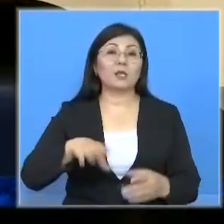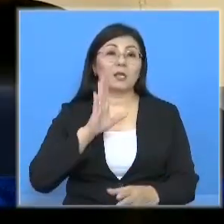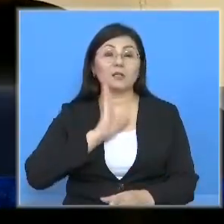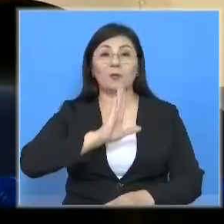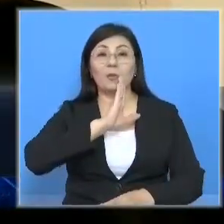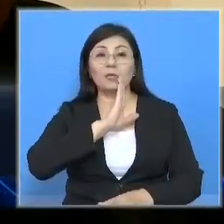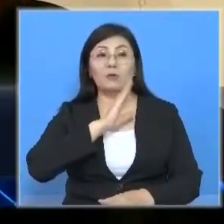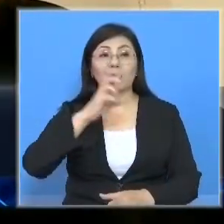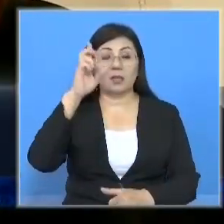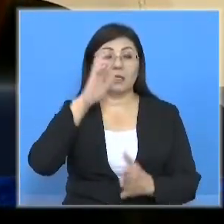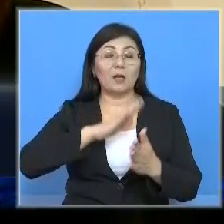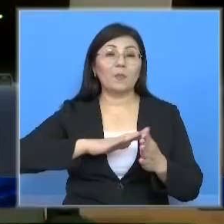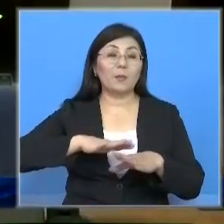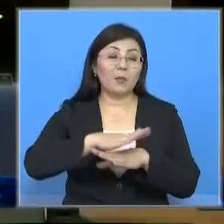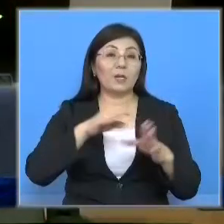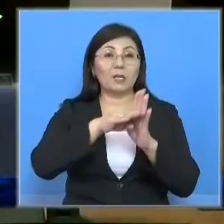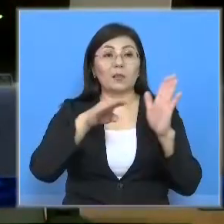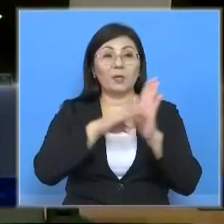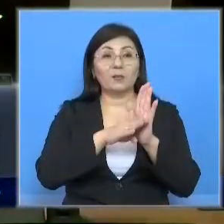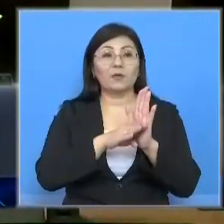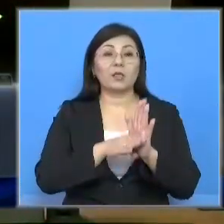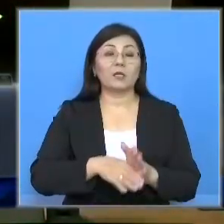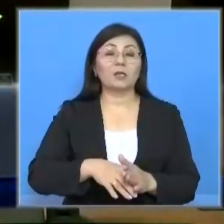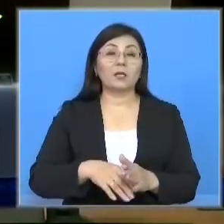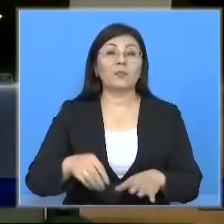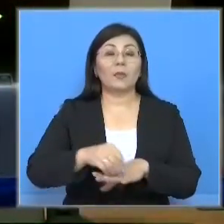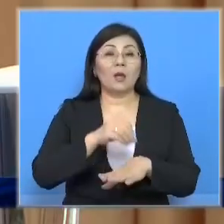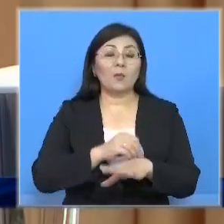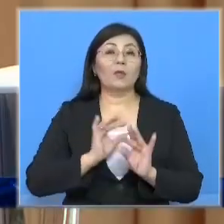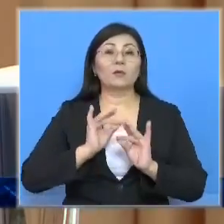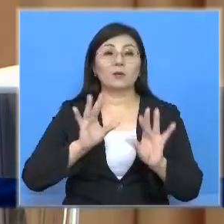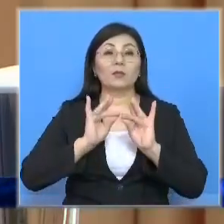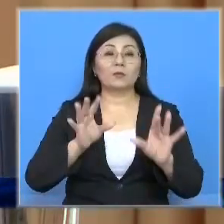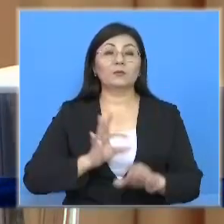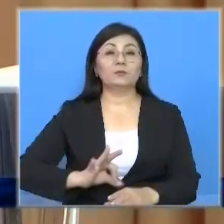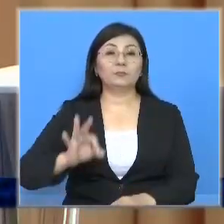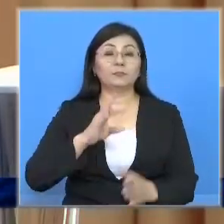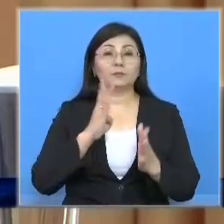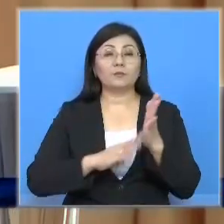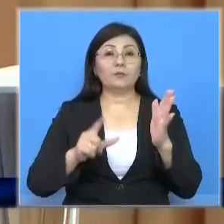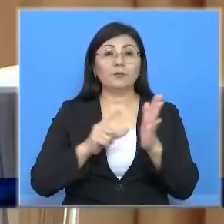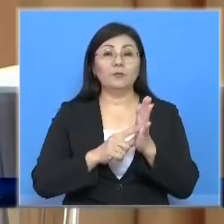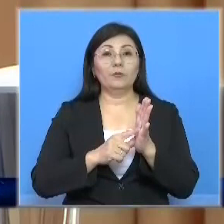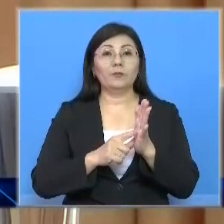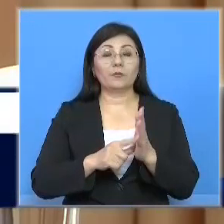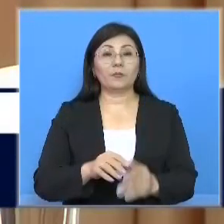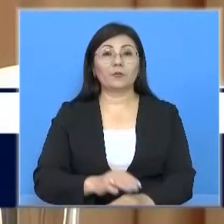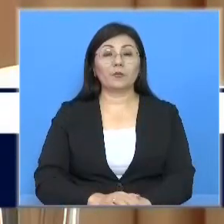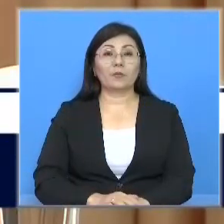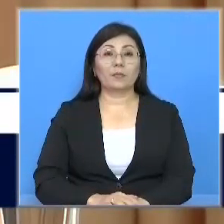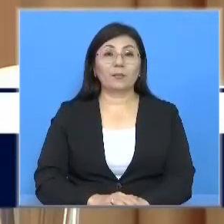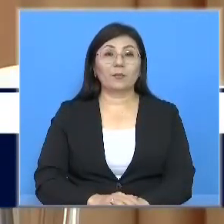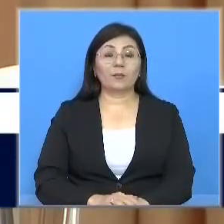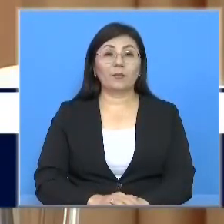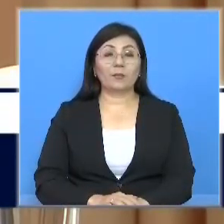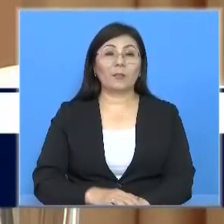мемлекет бағдарламалар мен жемісті жобалар туралы өңір басшысының өзі айтып берді. Облыс бойынша 97-де 1 мың бірлік